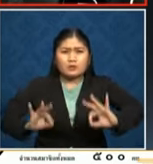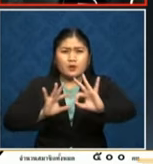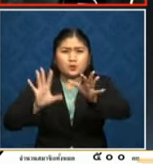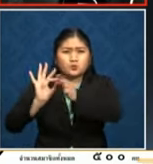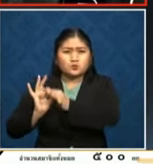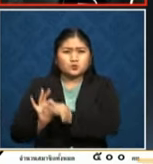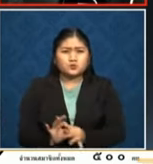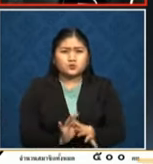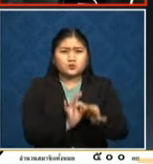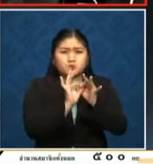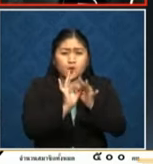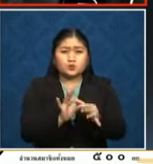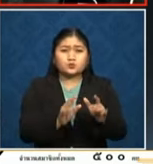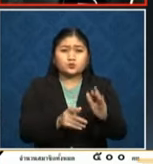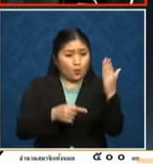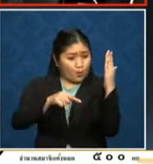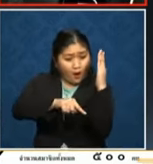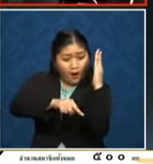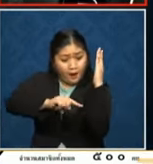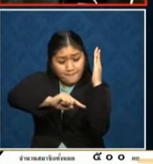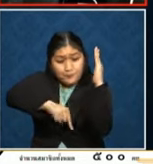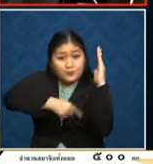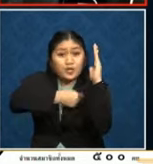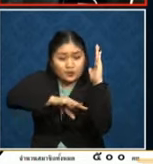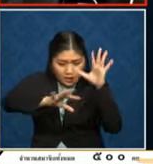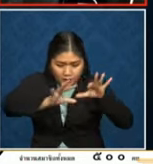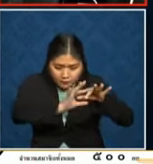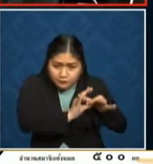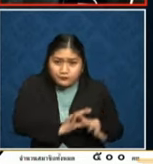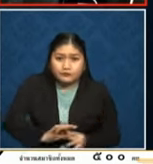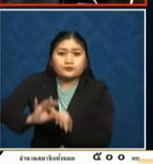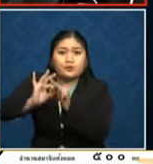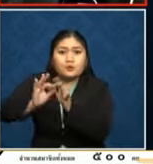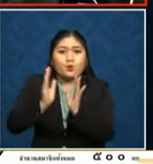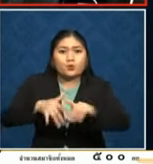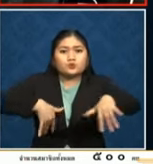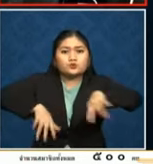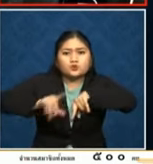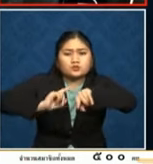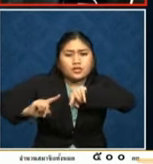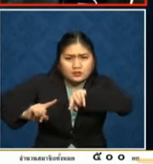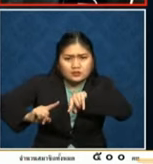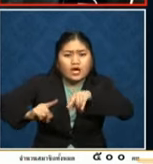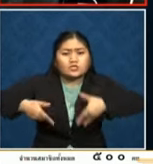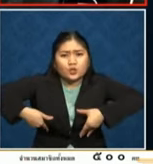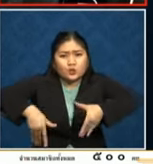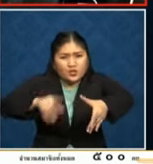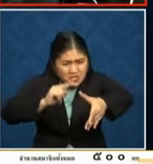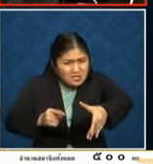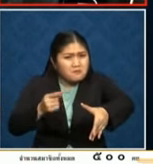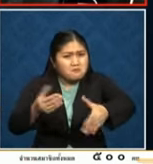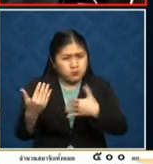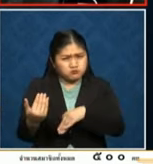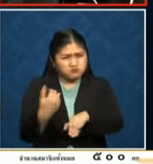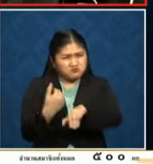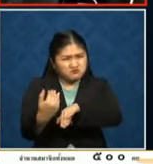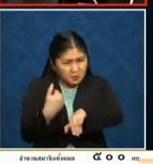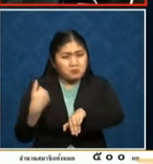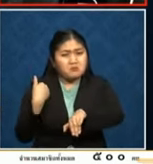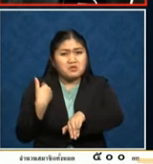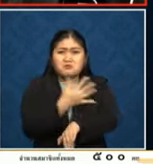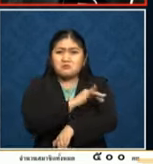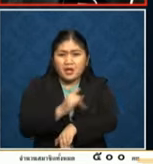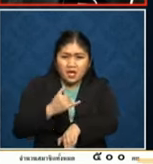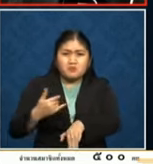ชื่อมต่อระหว่างอ่าวไทยและอันดามันประชาชนและนักท่องเที่ยวใช้ถนนเส้นนี้จำนวนมากค่ะและบ่อยครั้งก็เกิดอุบัติ